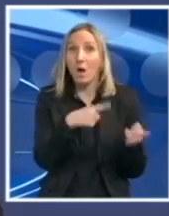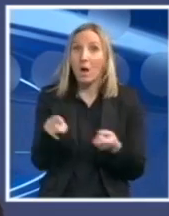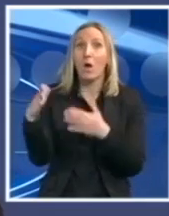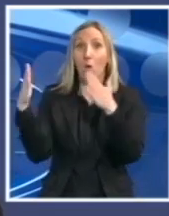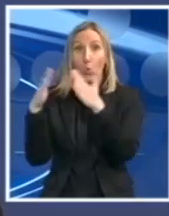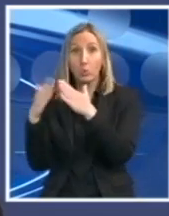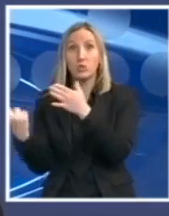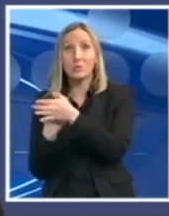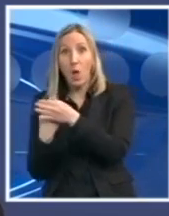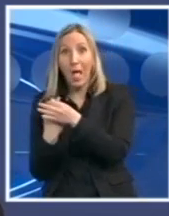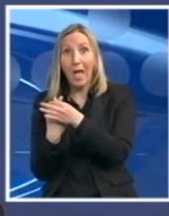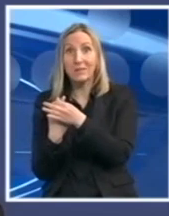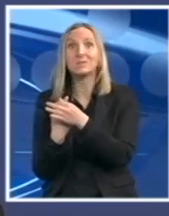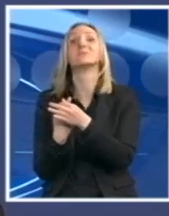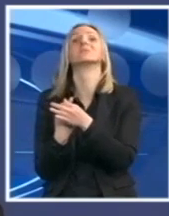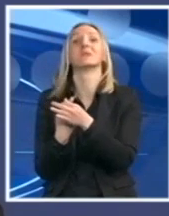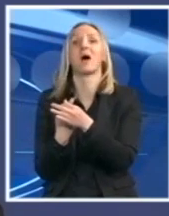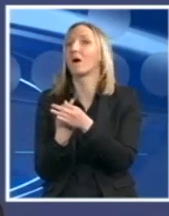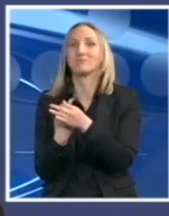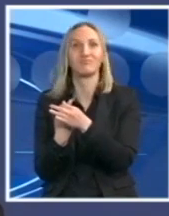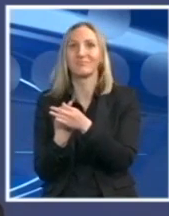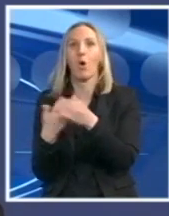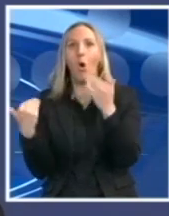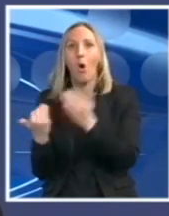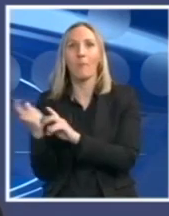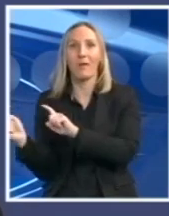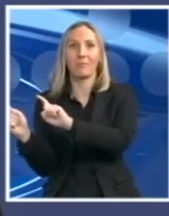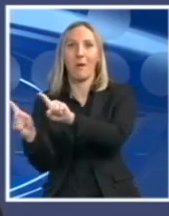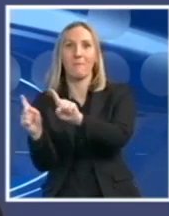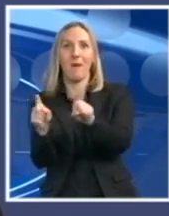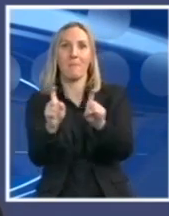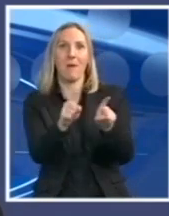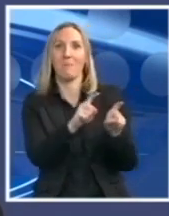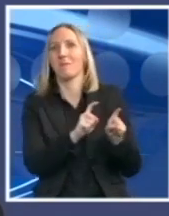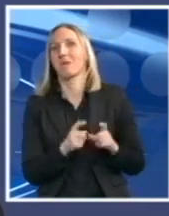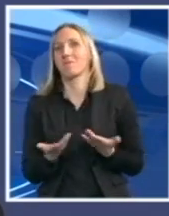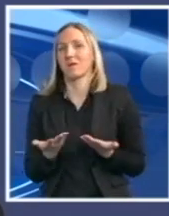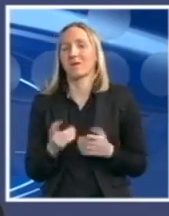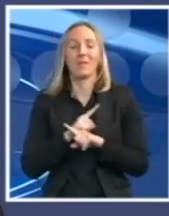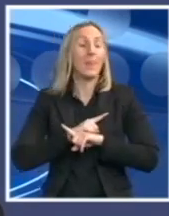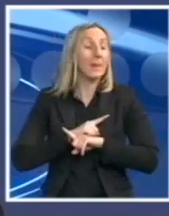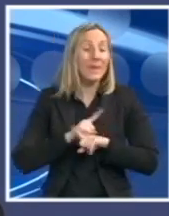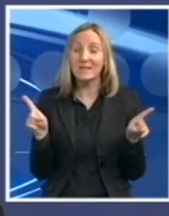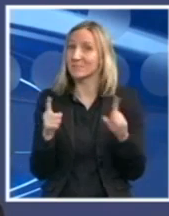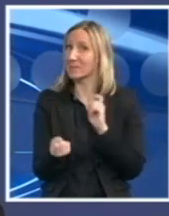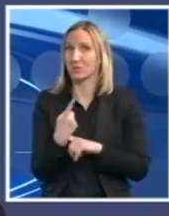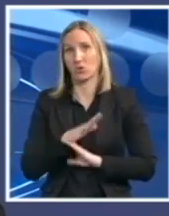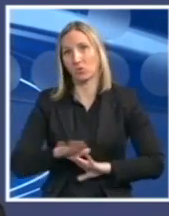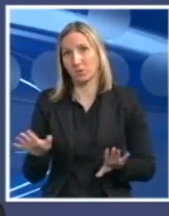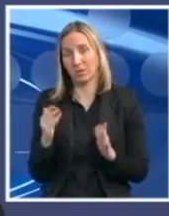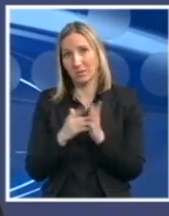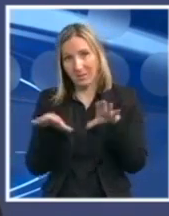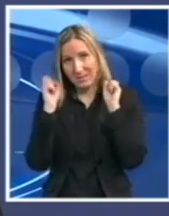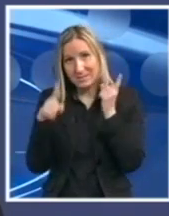te kućne izolacije vrati nazad i da uđe ponovo široko u populaciju. To ne sme da nam se desi, to treba da